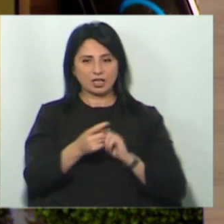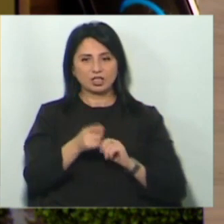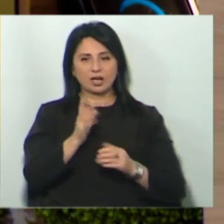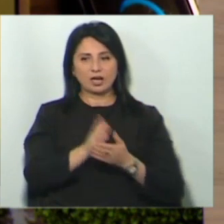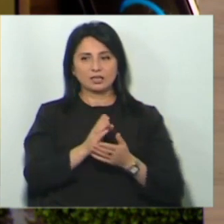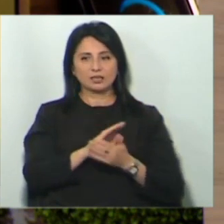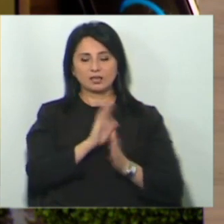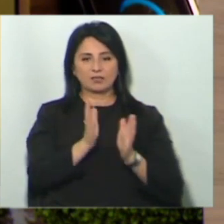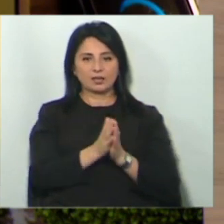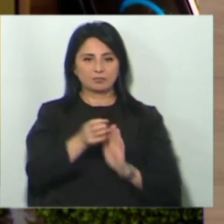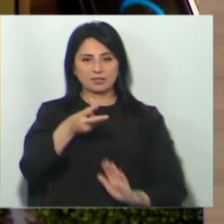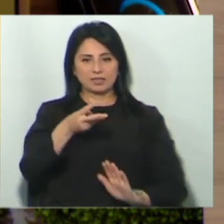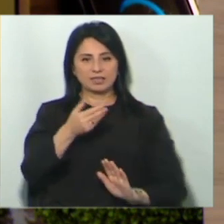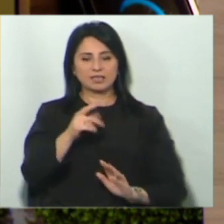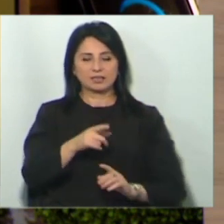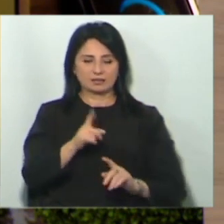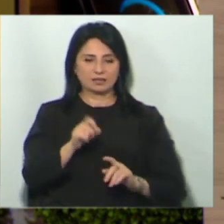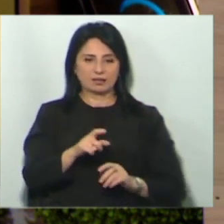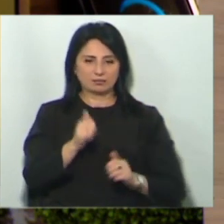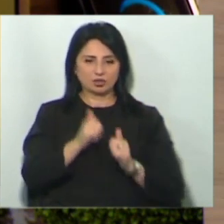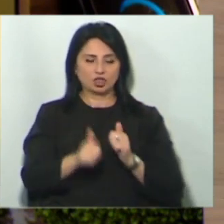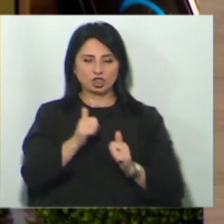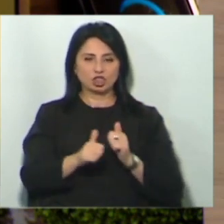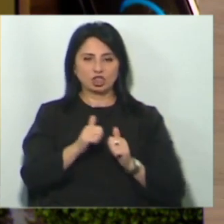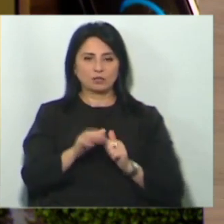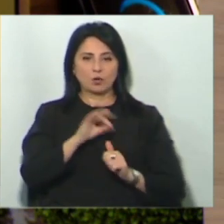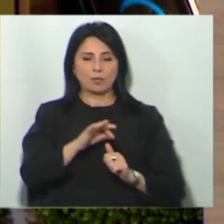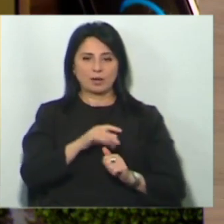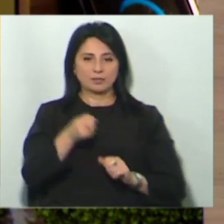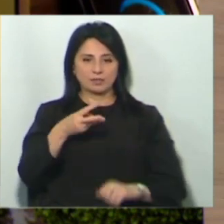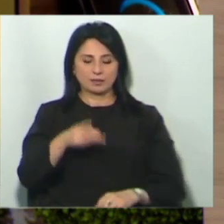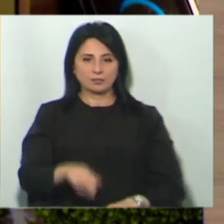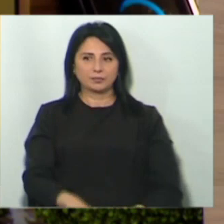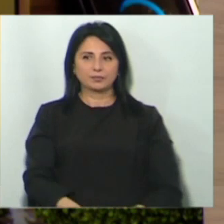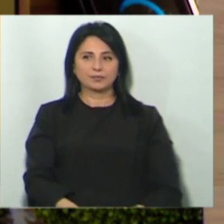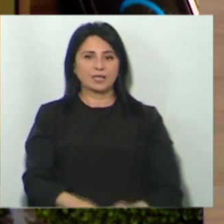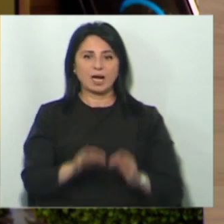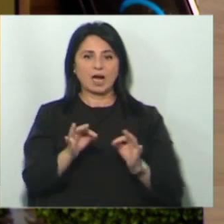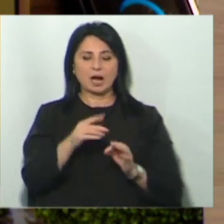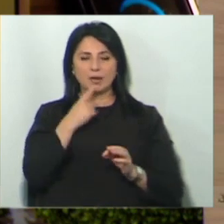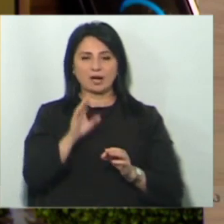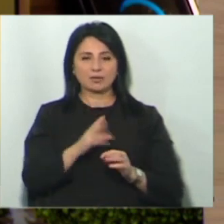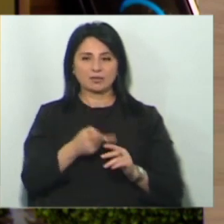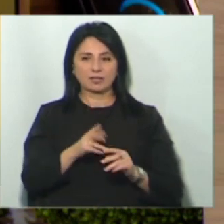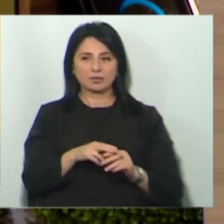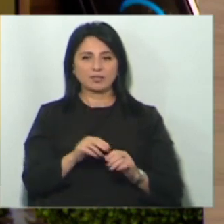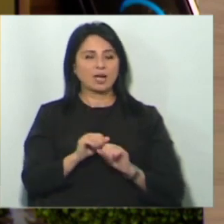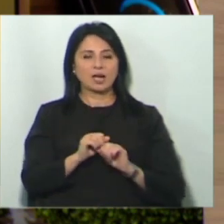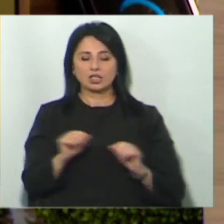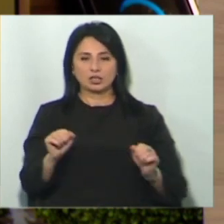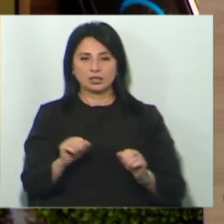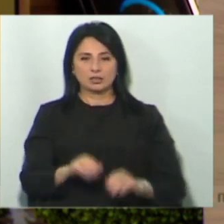ყველაფერი არის ზისხვის ჭარბ მოხმარებასთან დაკავშირებული. არაფერი არ თქვა, არ